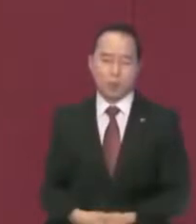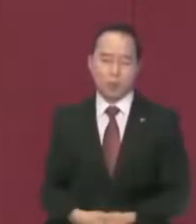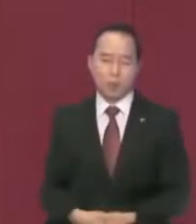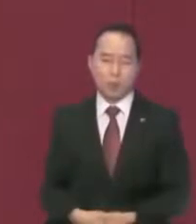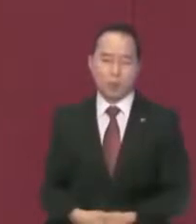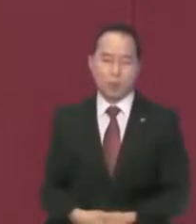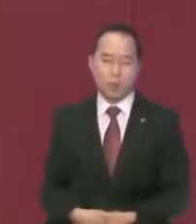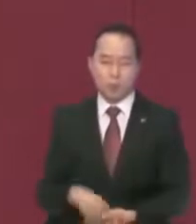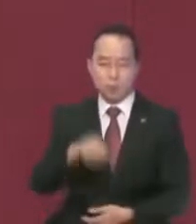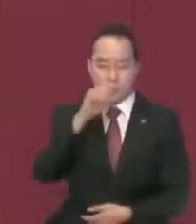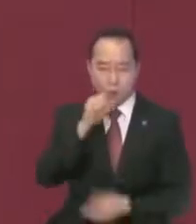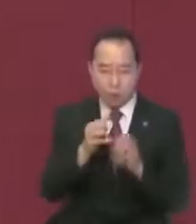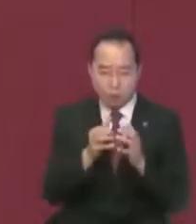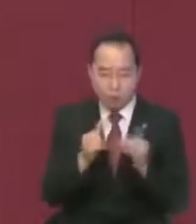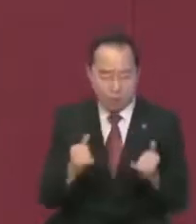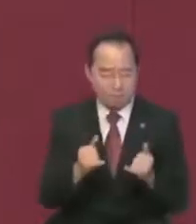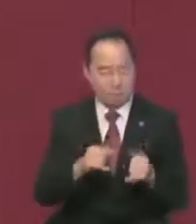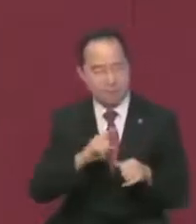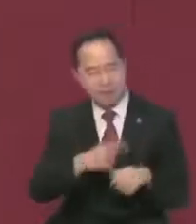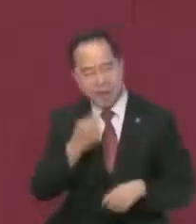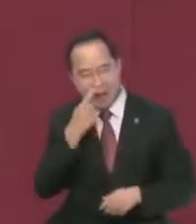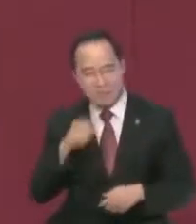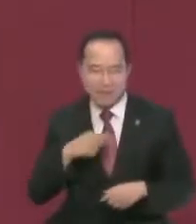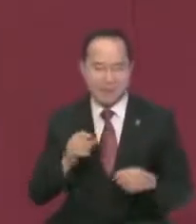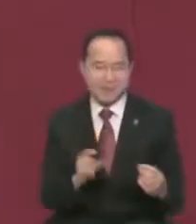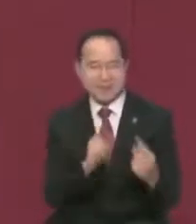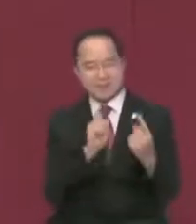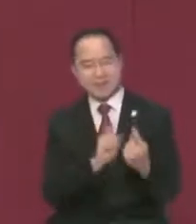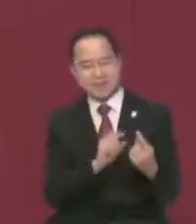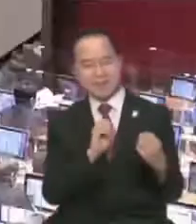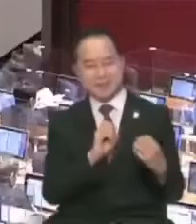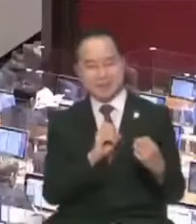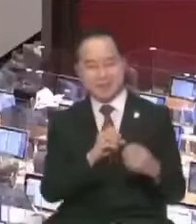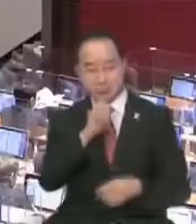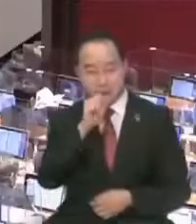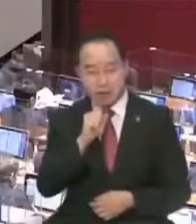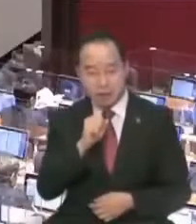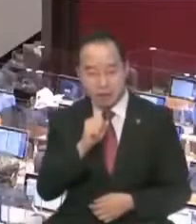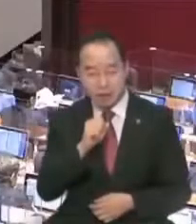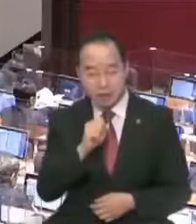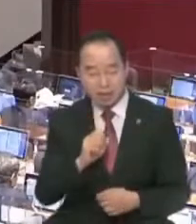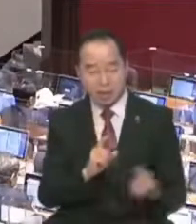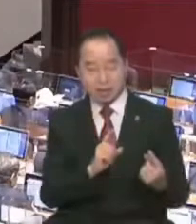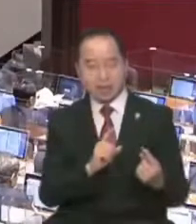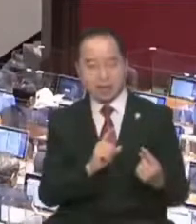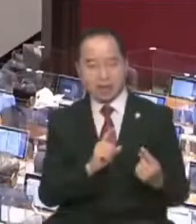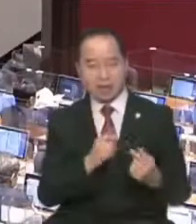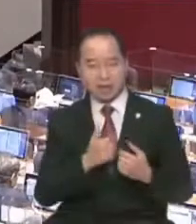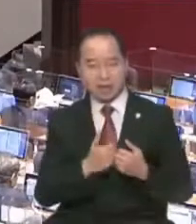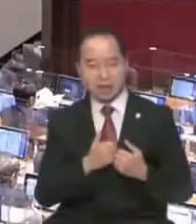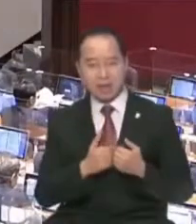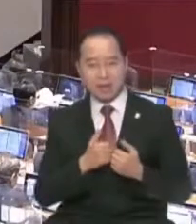좋은 사람과 커피 한 잔 놓고 소곤거리기도 편치 않습니다.